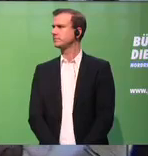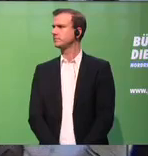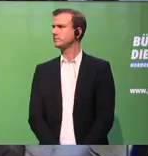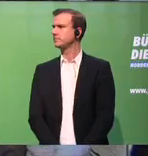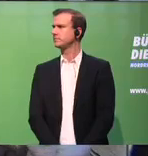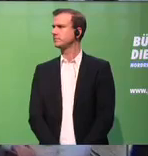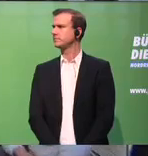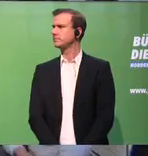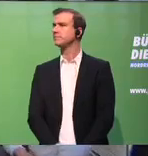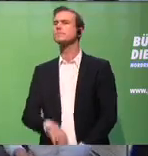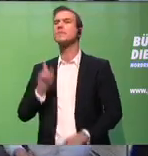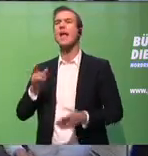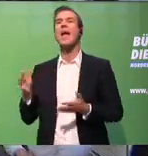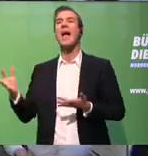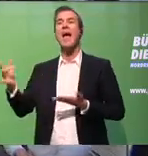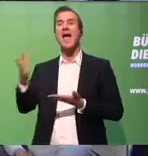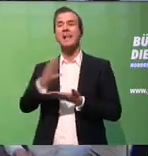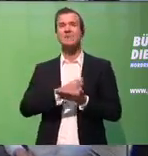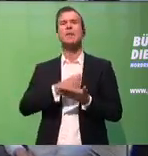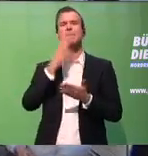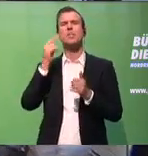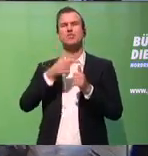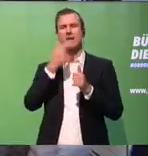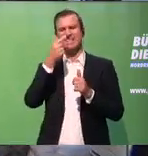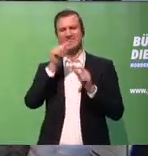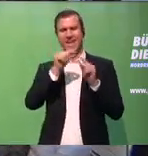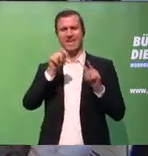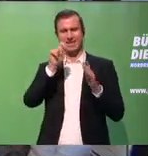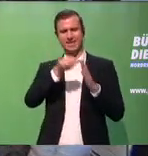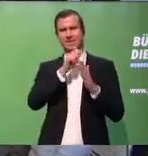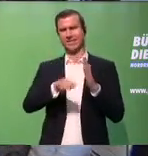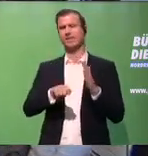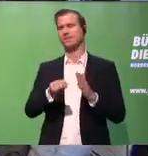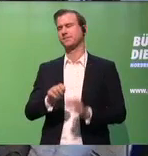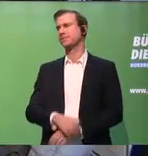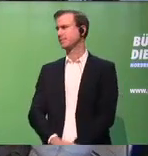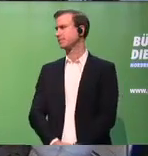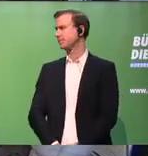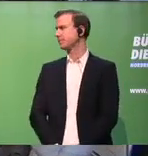Und beim Einsammeln bitte die 2 abstreichen.